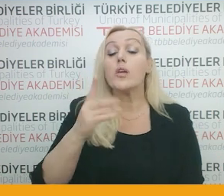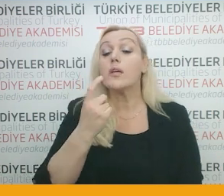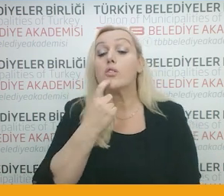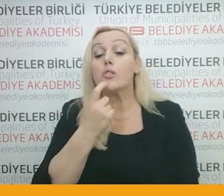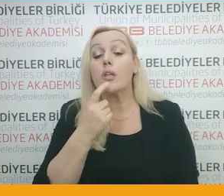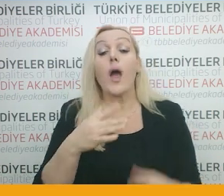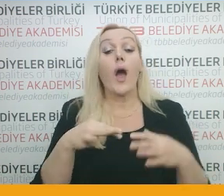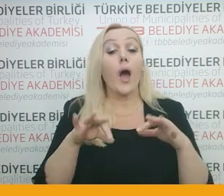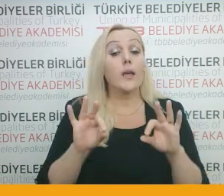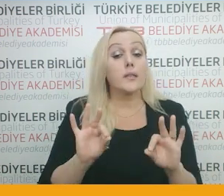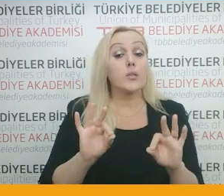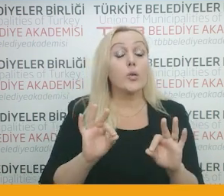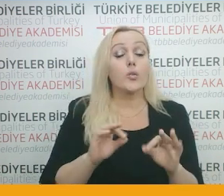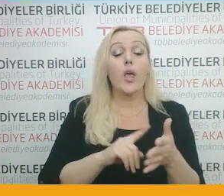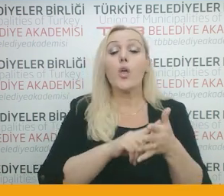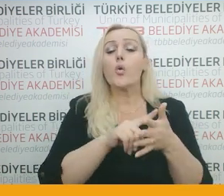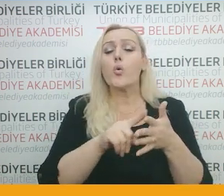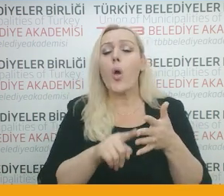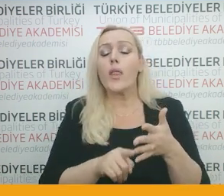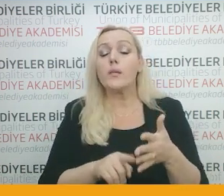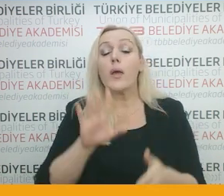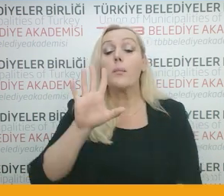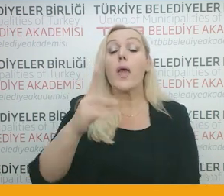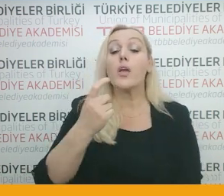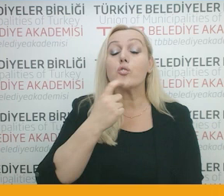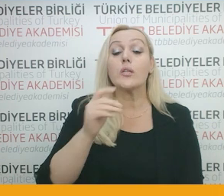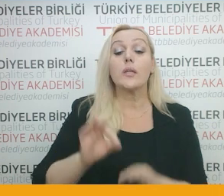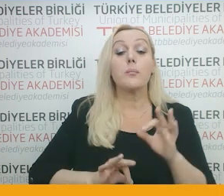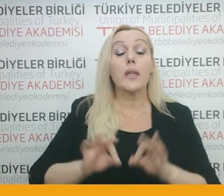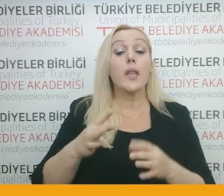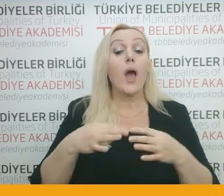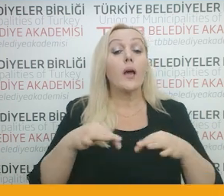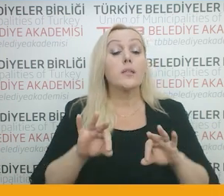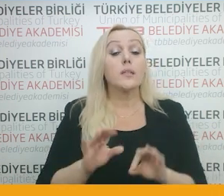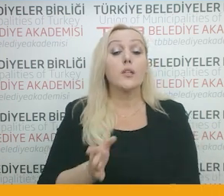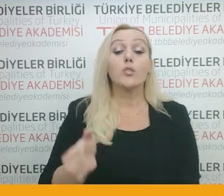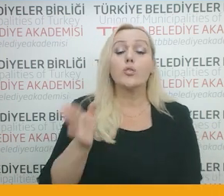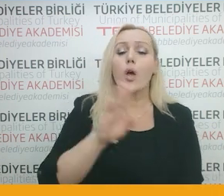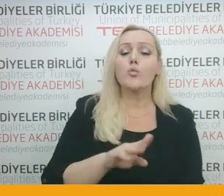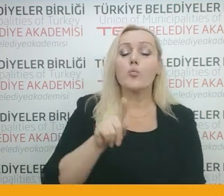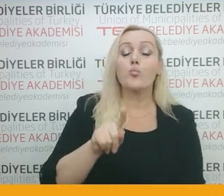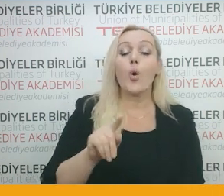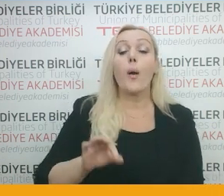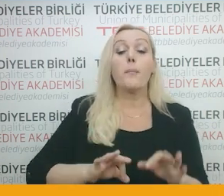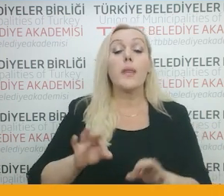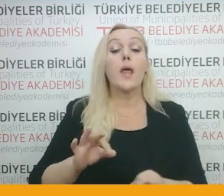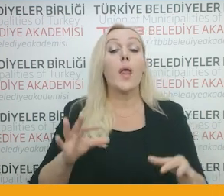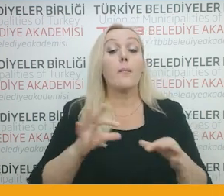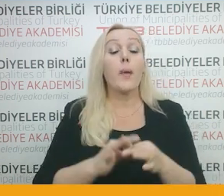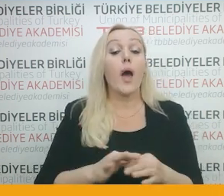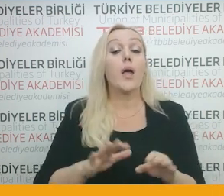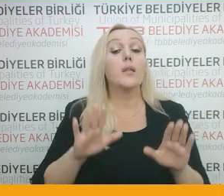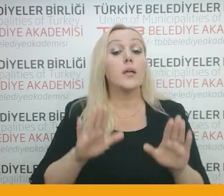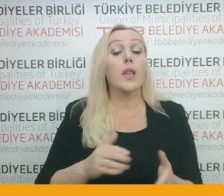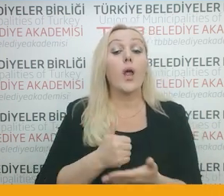yıllık hazırlıyoruz. Üst yönetim 5 yıllık stratejik planı hazırladıktan sonra bu plana bağlı kalarak performans programı